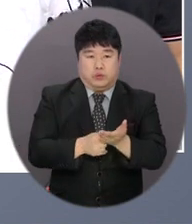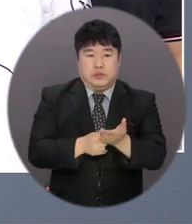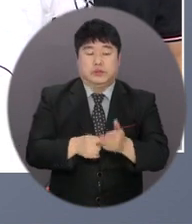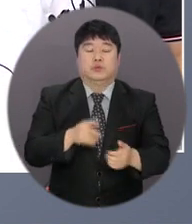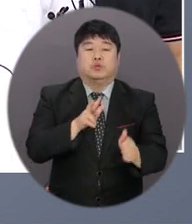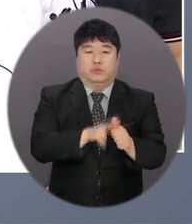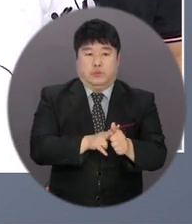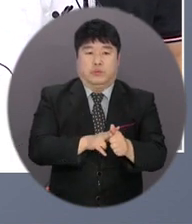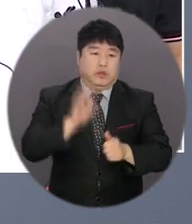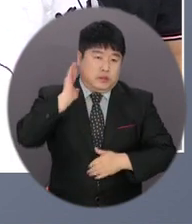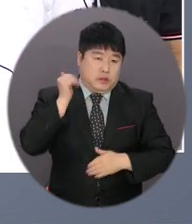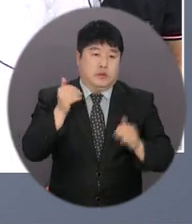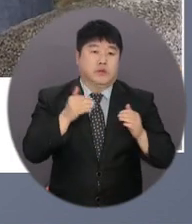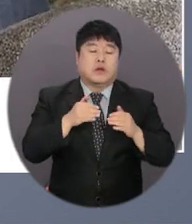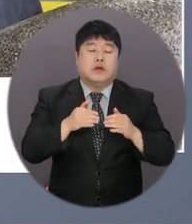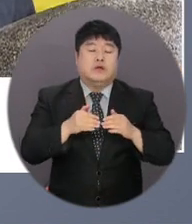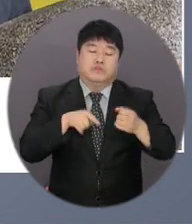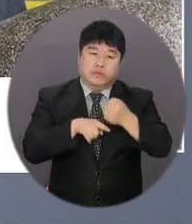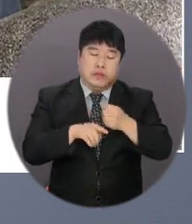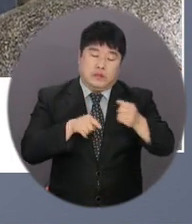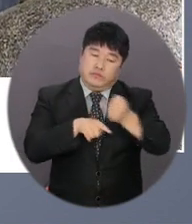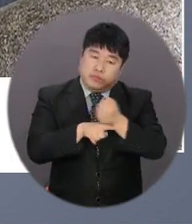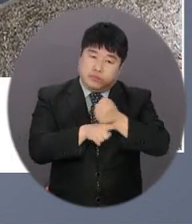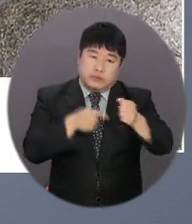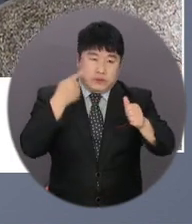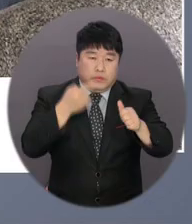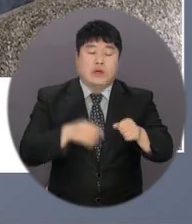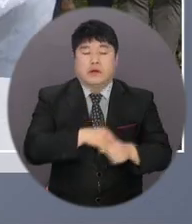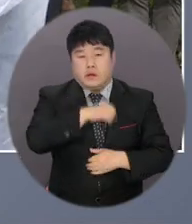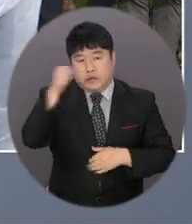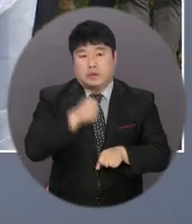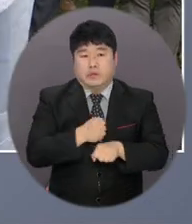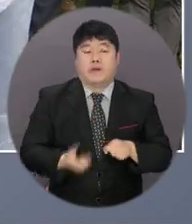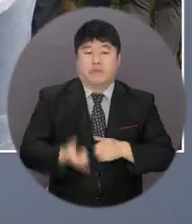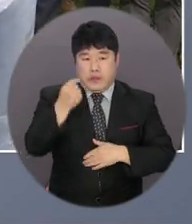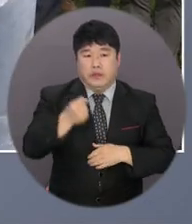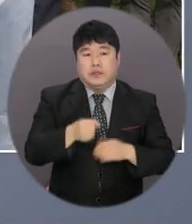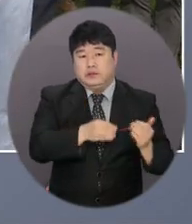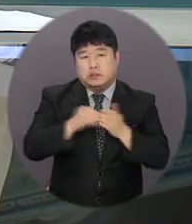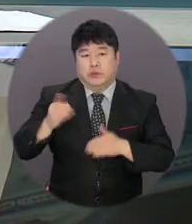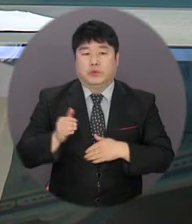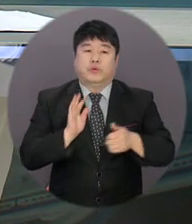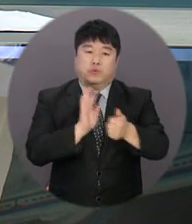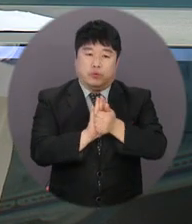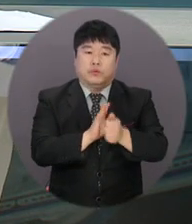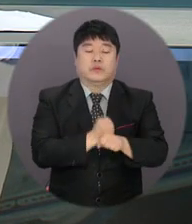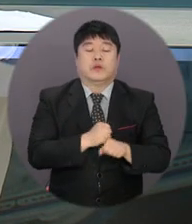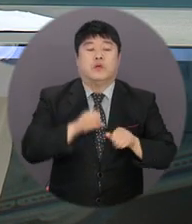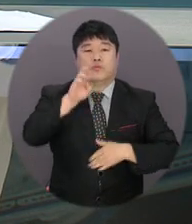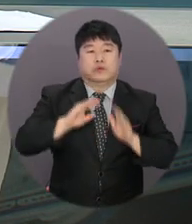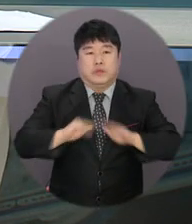이제 청문회를 통과하고 총리가 되면 속도감 있게 진행되도록 저희가 독려를 할 것입니다. 광주 전납